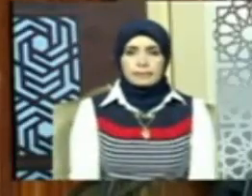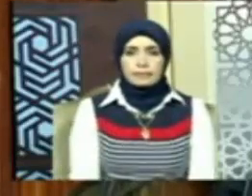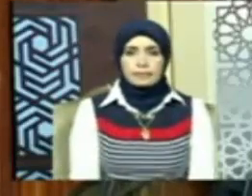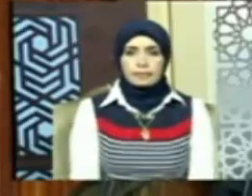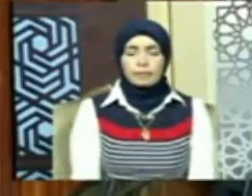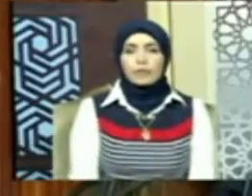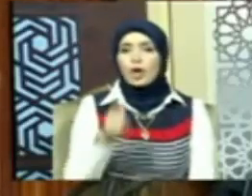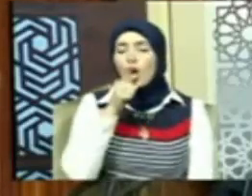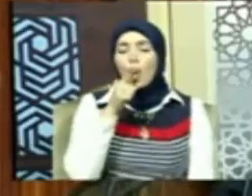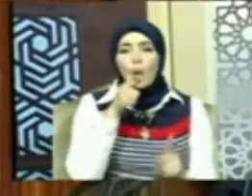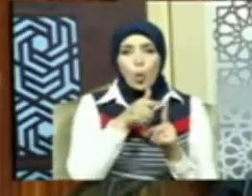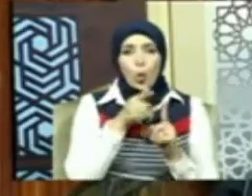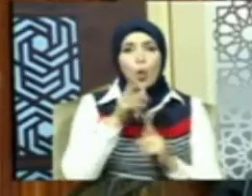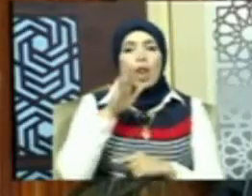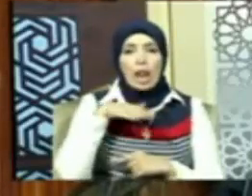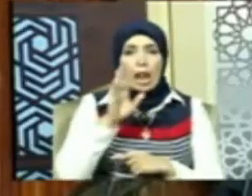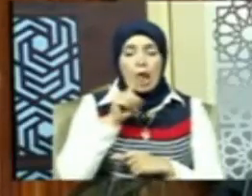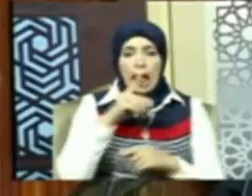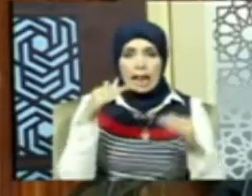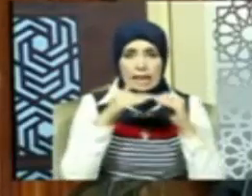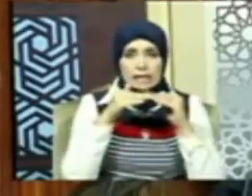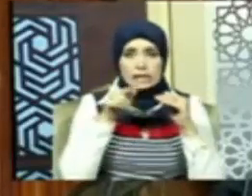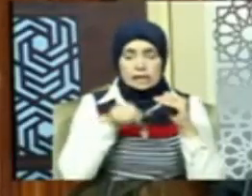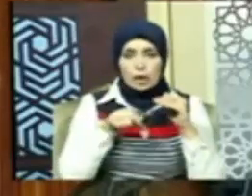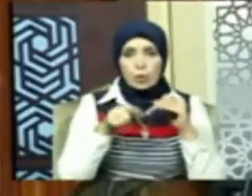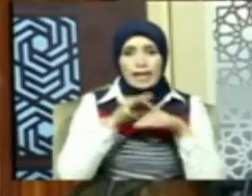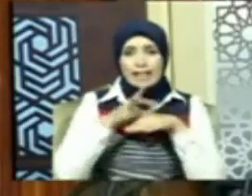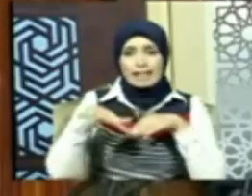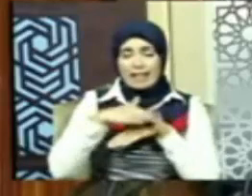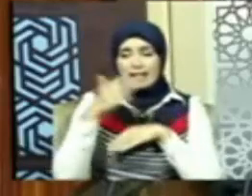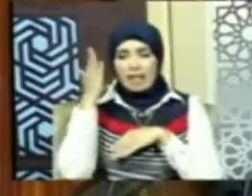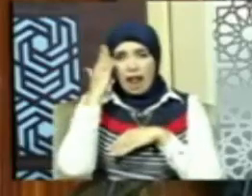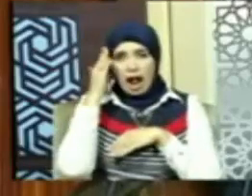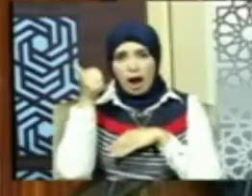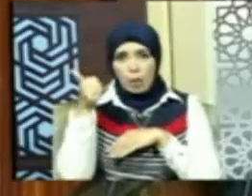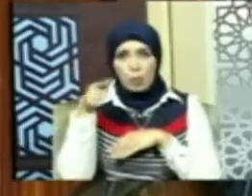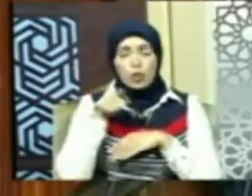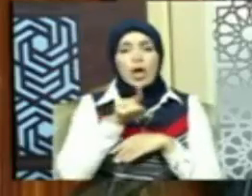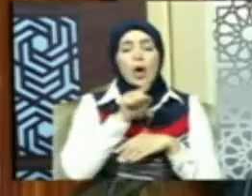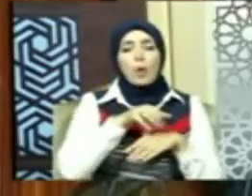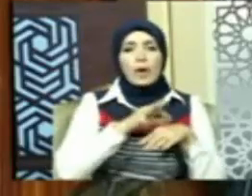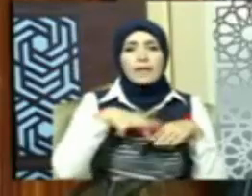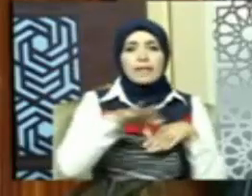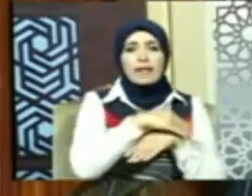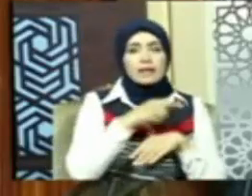قل هل يستوي الذين يعلمون والذين لا يعلمون